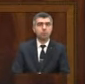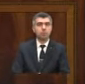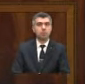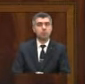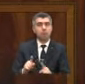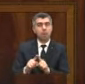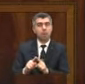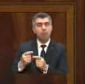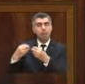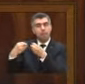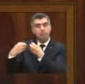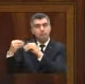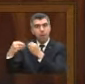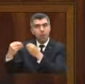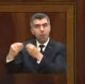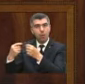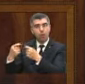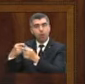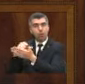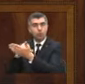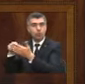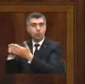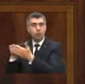نستوردها نستورد المنتوج الخارجي فيها.